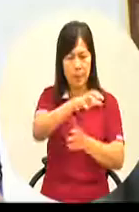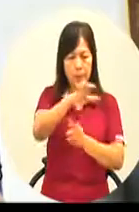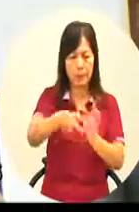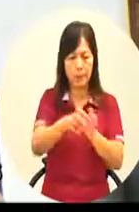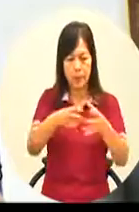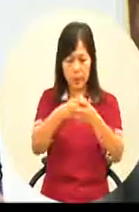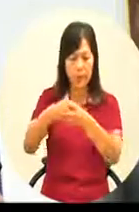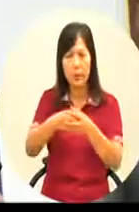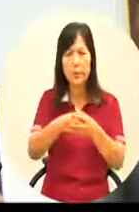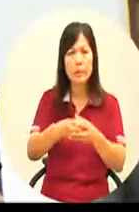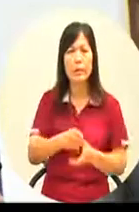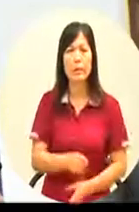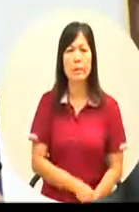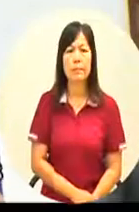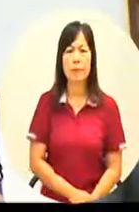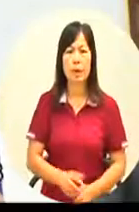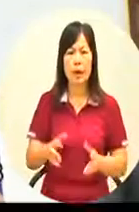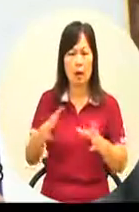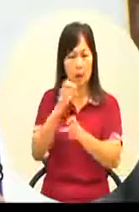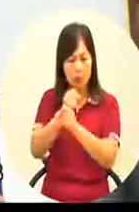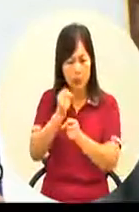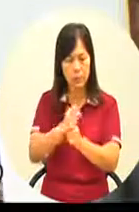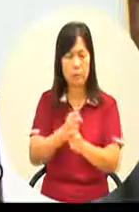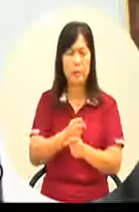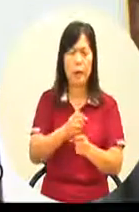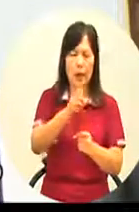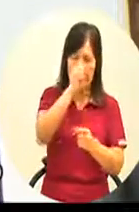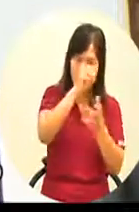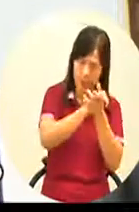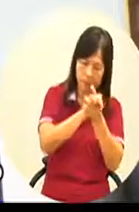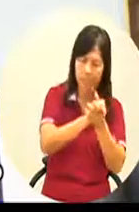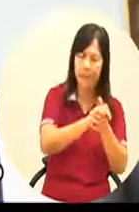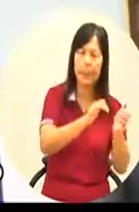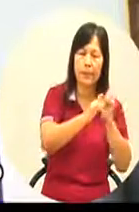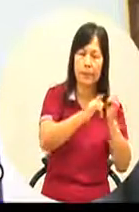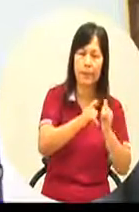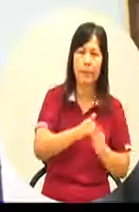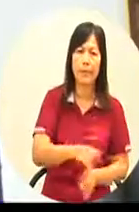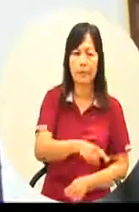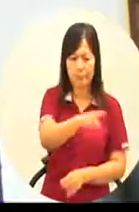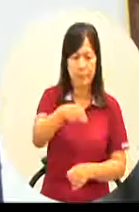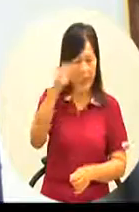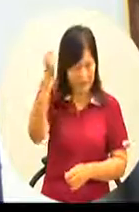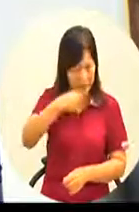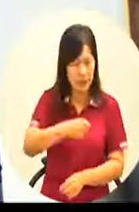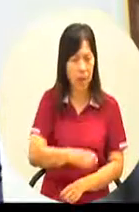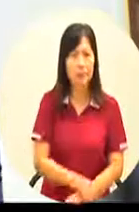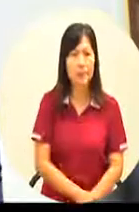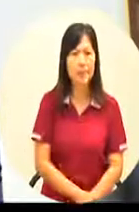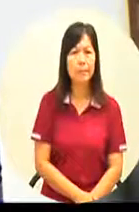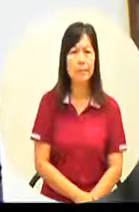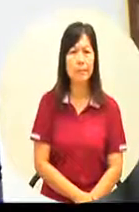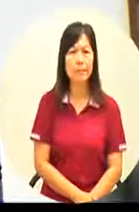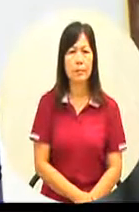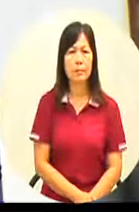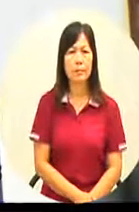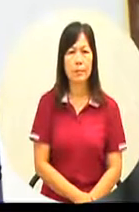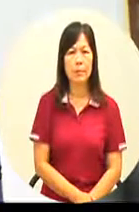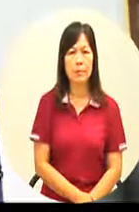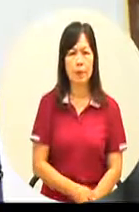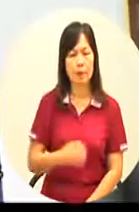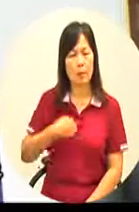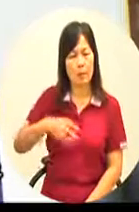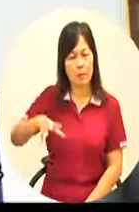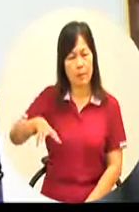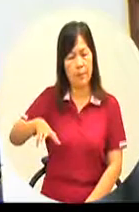哈，还有议会的先进好朋友市民朋友哈，大家早安哈。首先本人